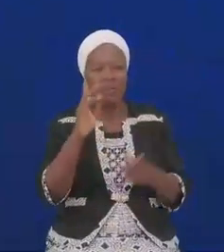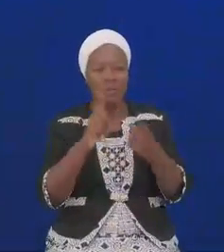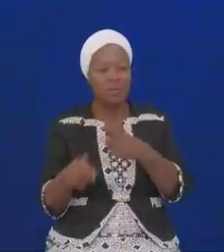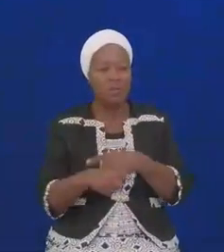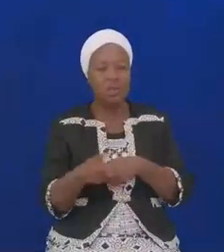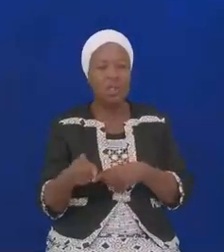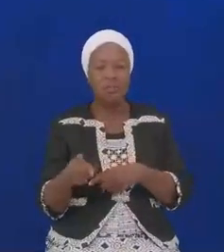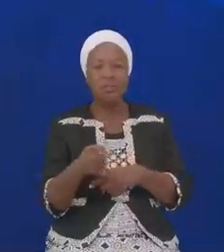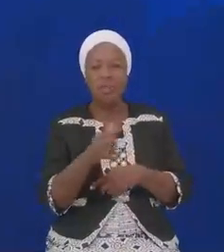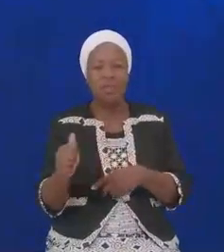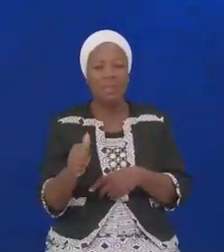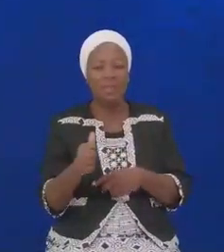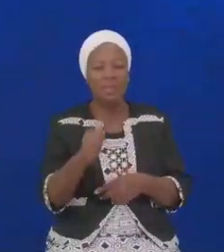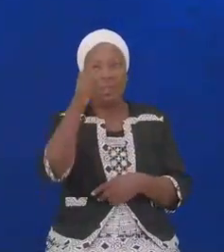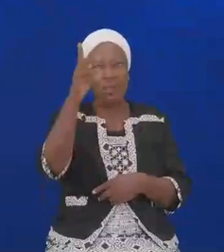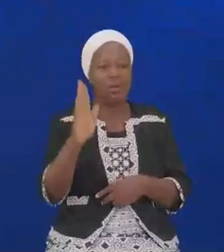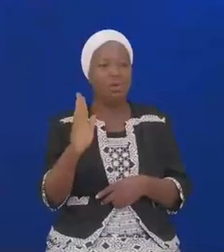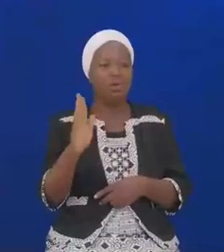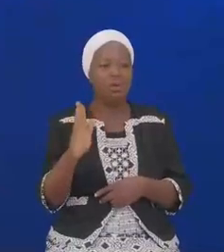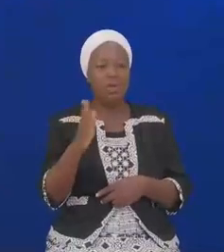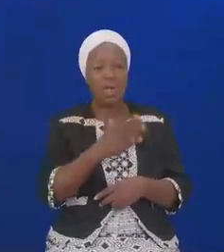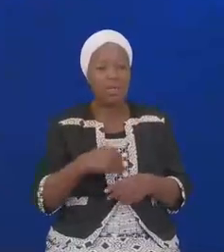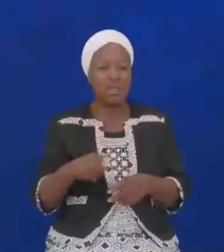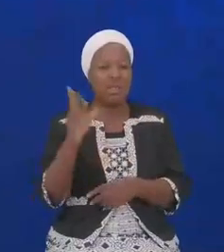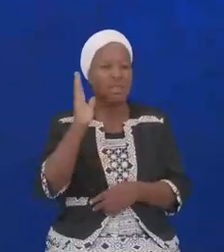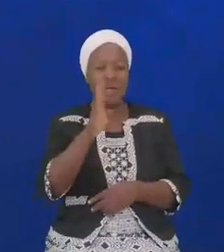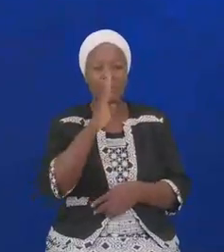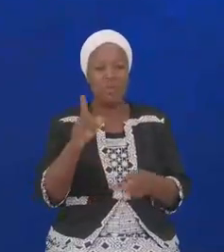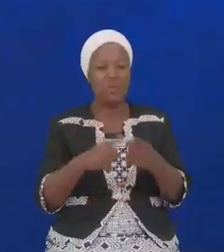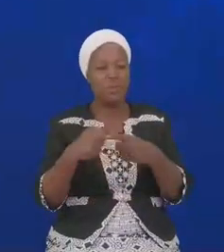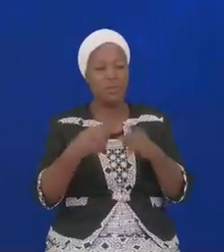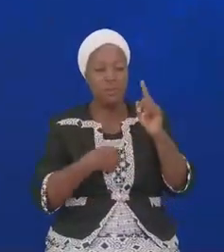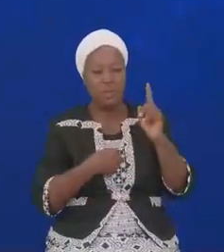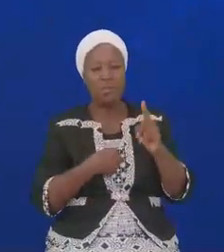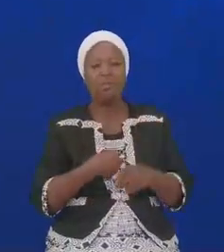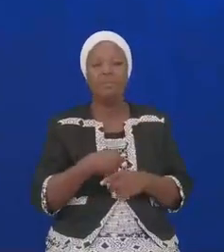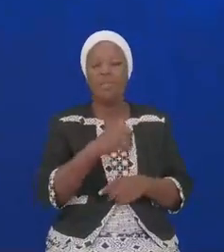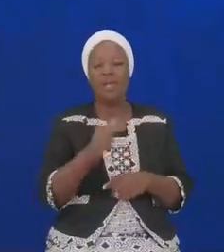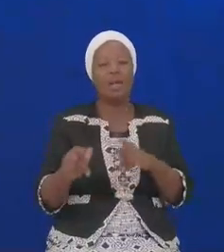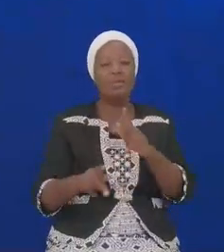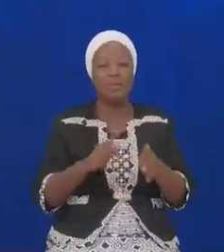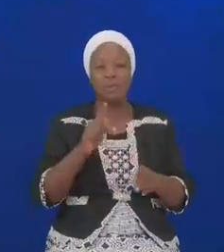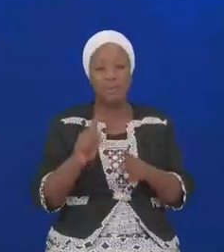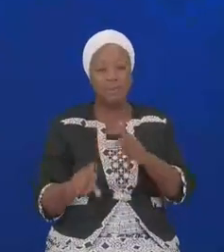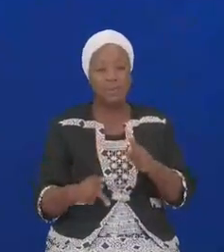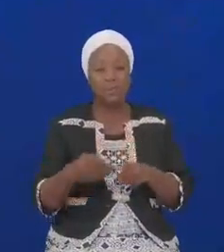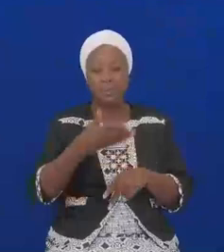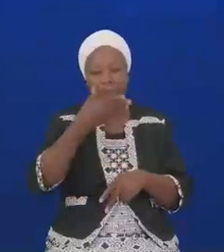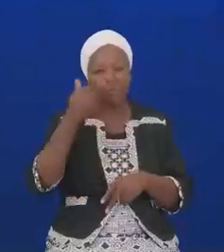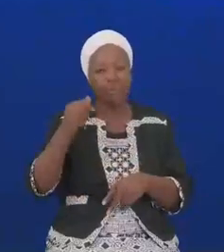Dieu et ils seront mon peuple. Une meilleure